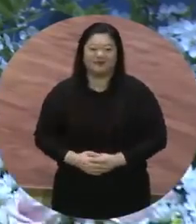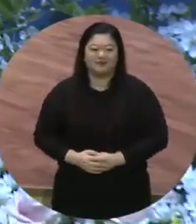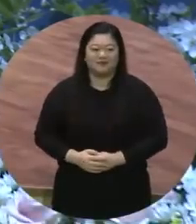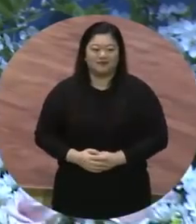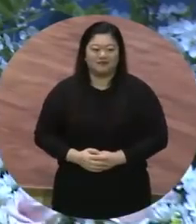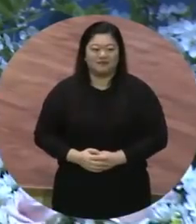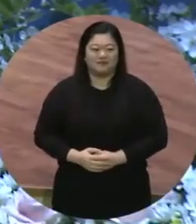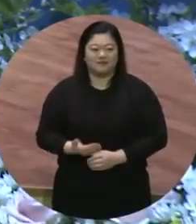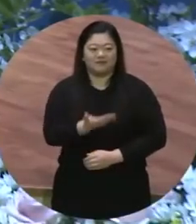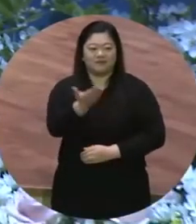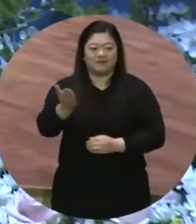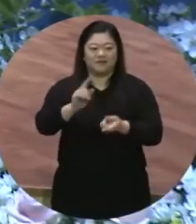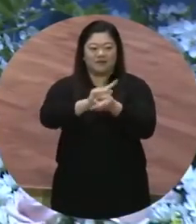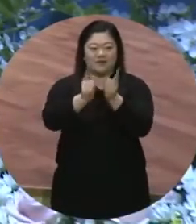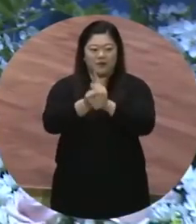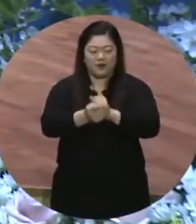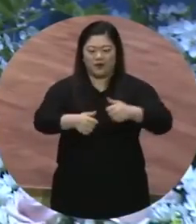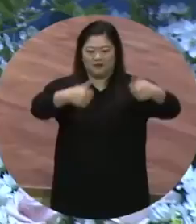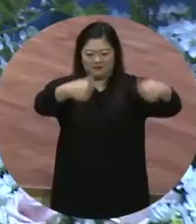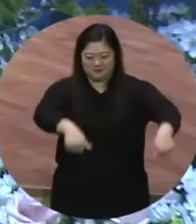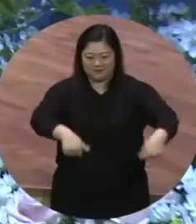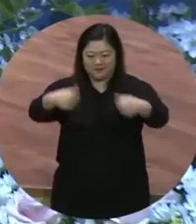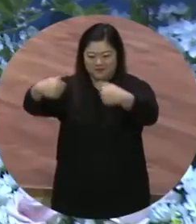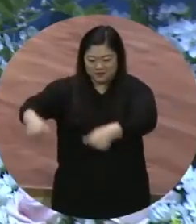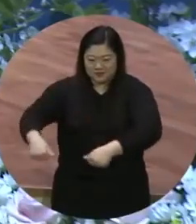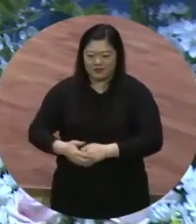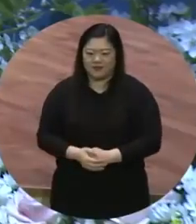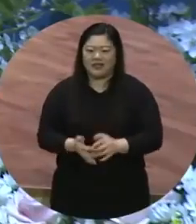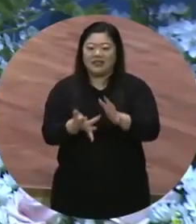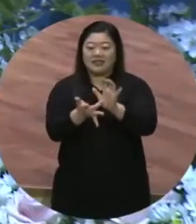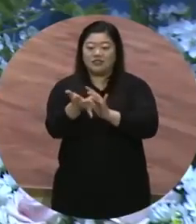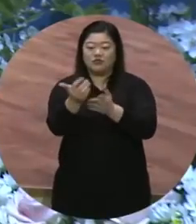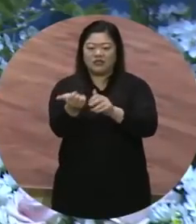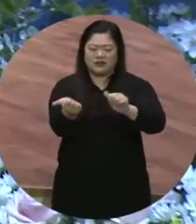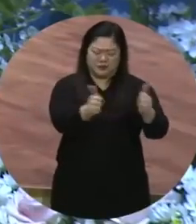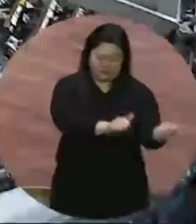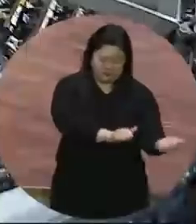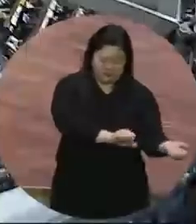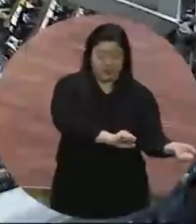같이 서로 인사합시다. 예수님이 죽음에서 부활하셨습니다.